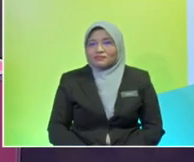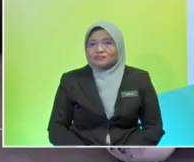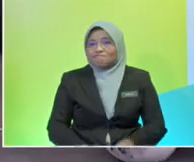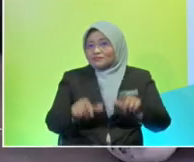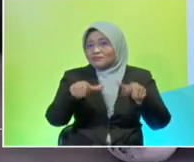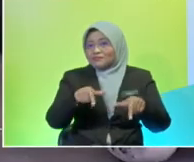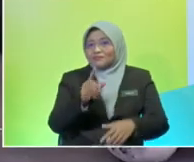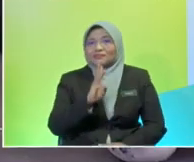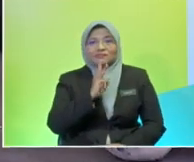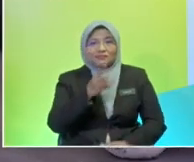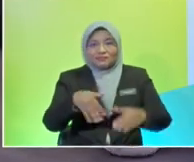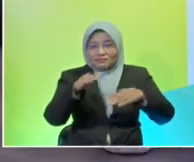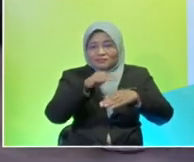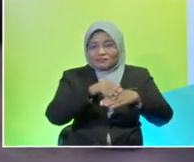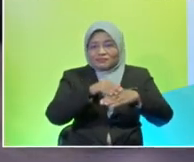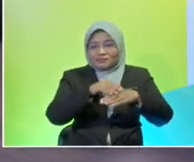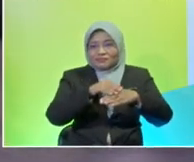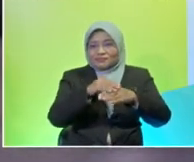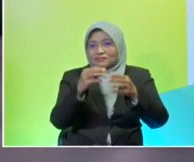kapas pelan-pelan